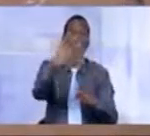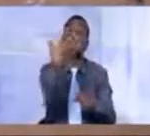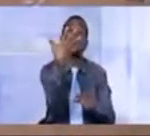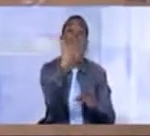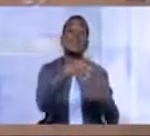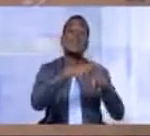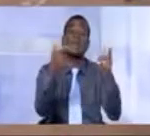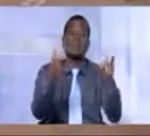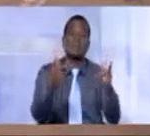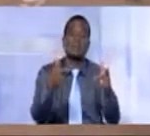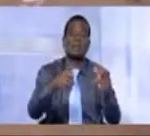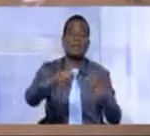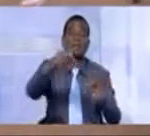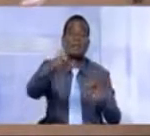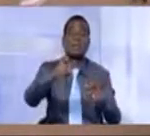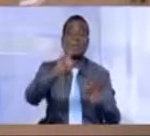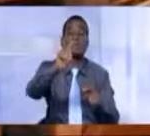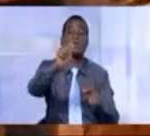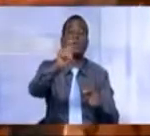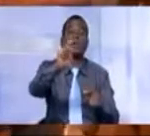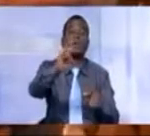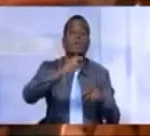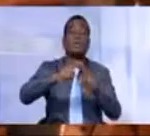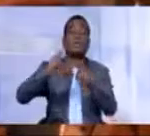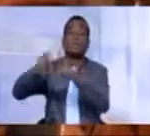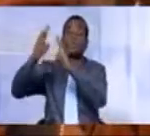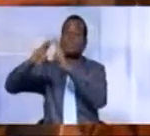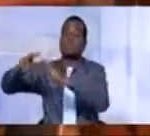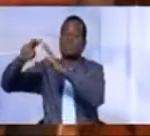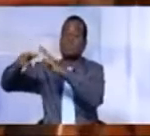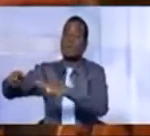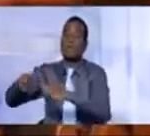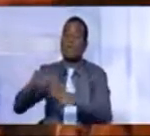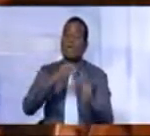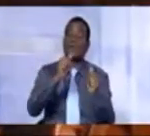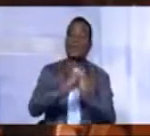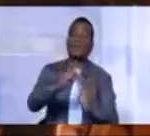San Pedro, Tabou, Fresco, Sassandra et Soubré, avec